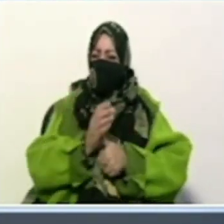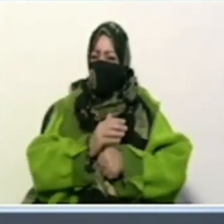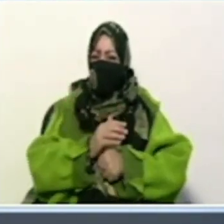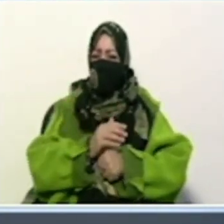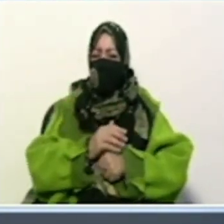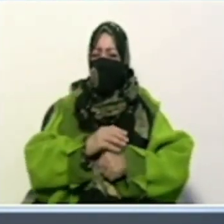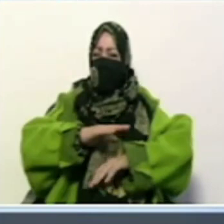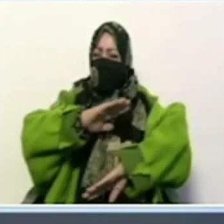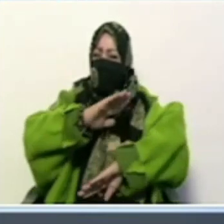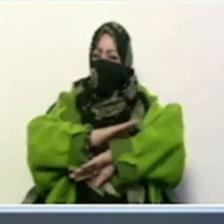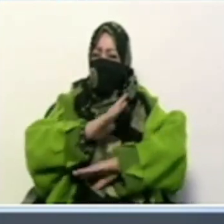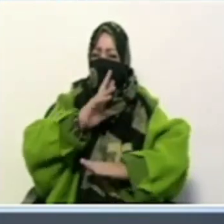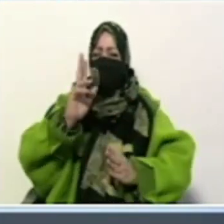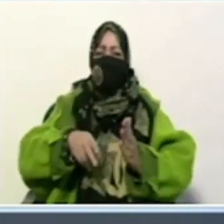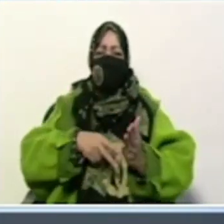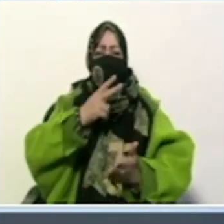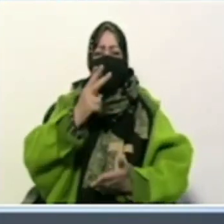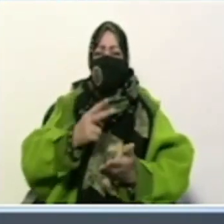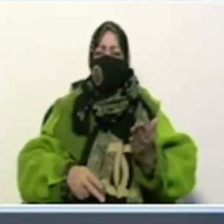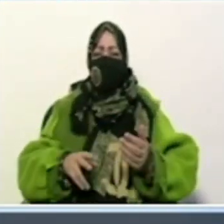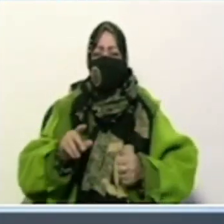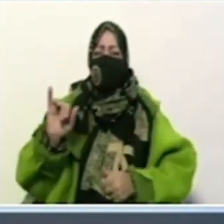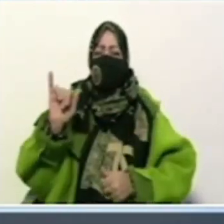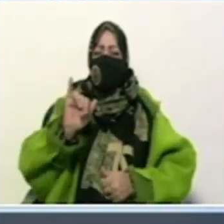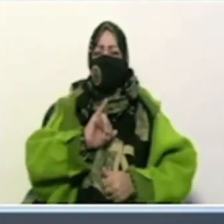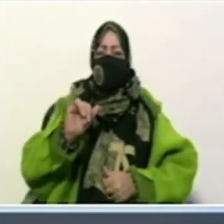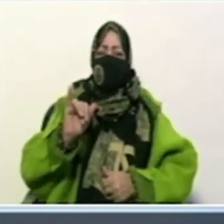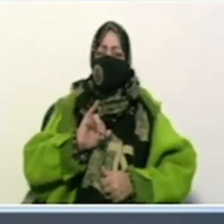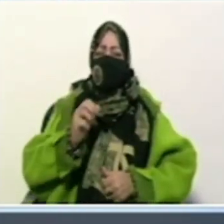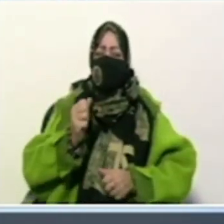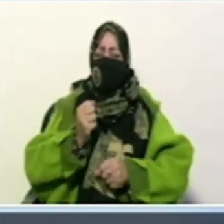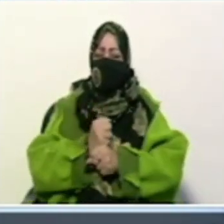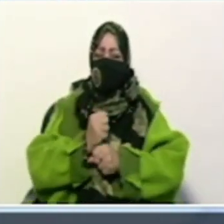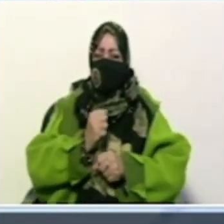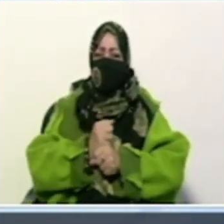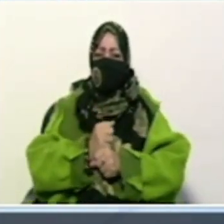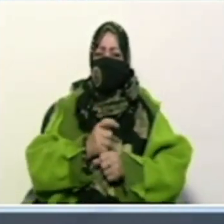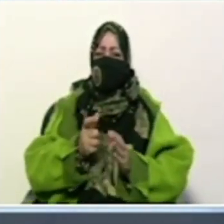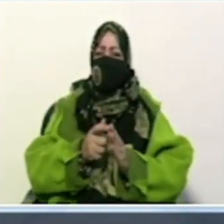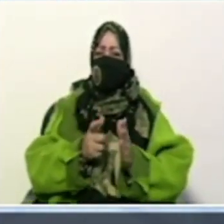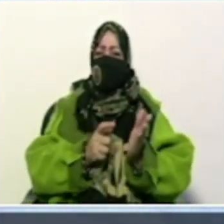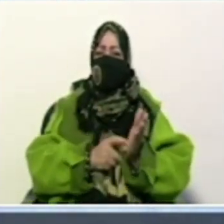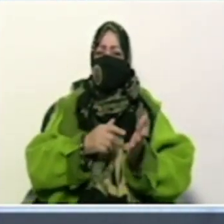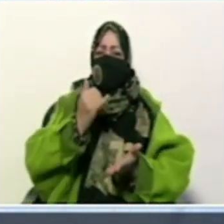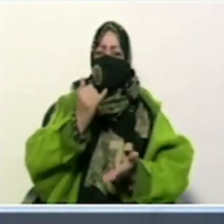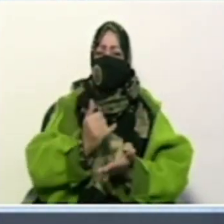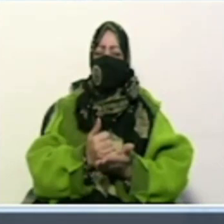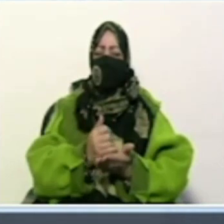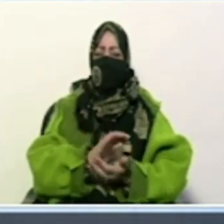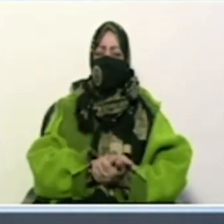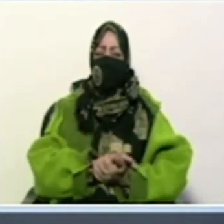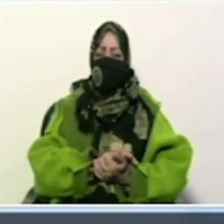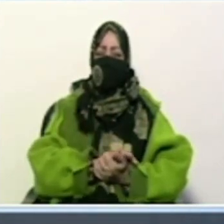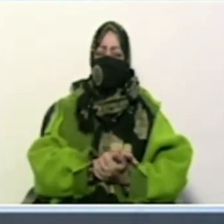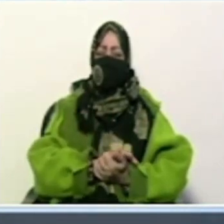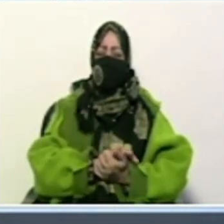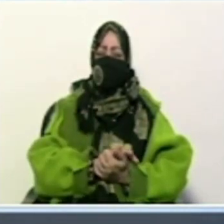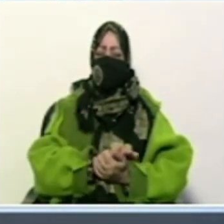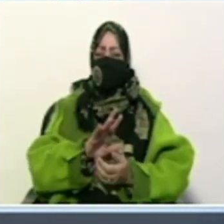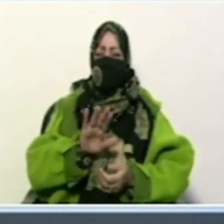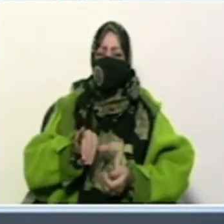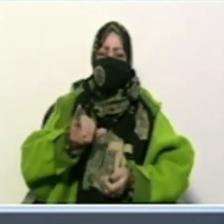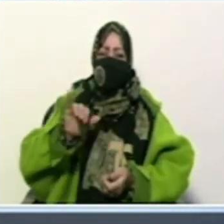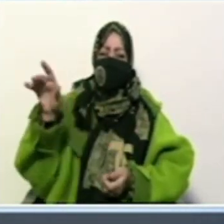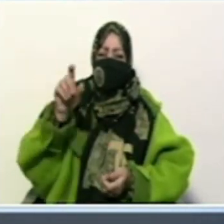حيث كان يعني المرأة فعلا نصرانية على دين النصارى، الأم يعني ليس لها